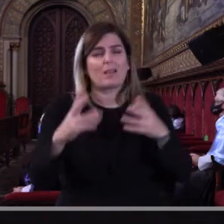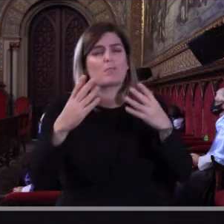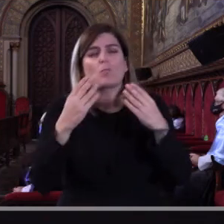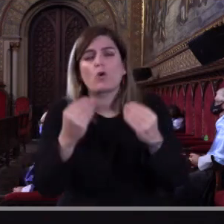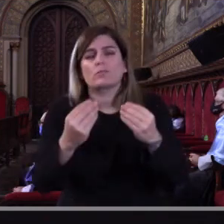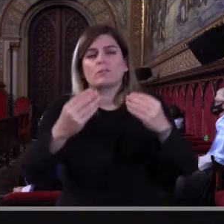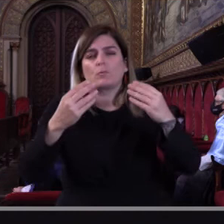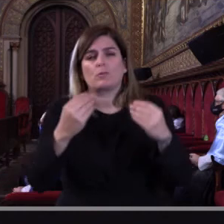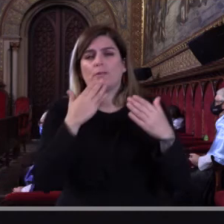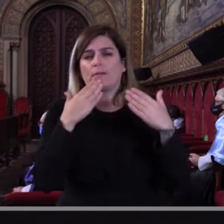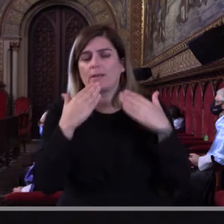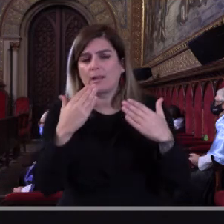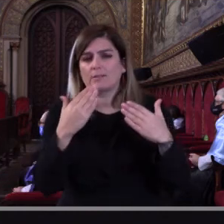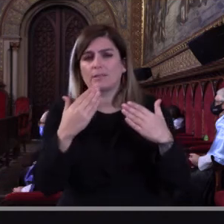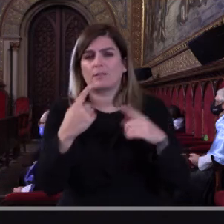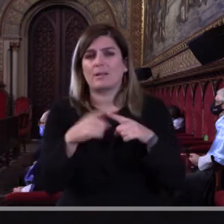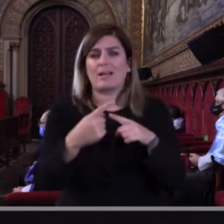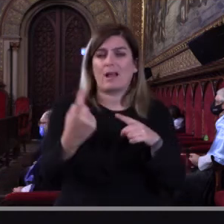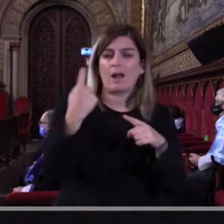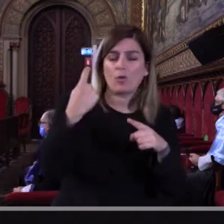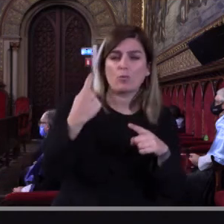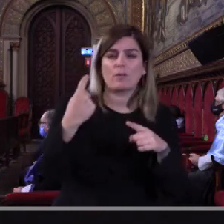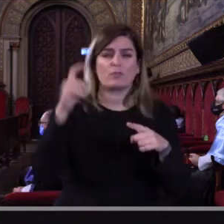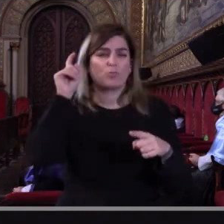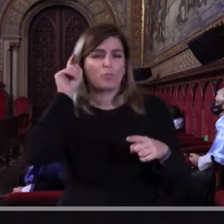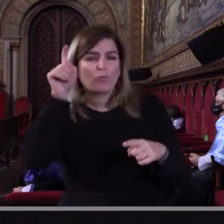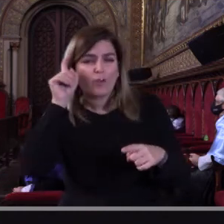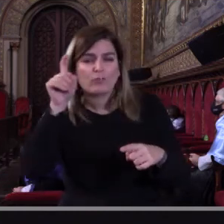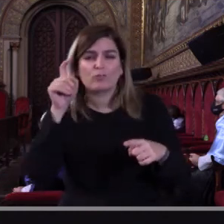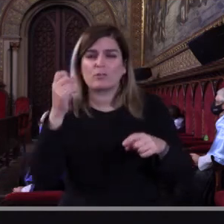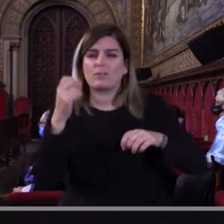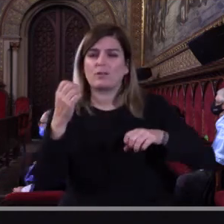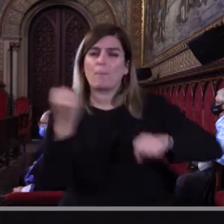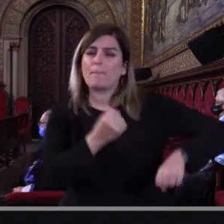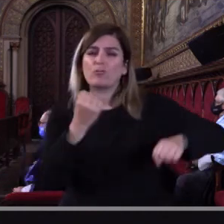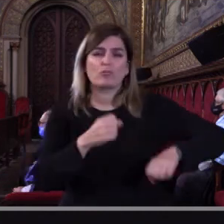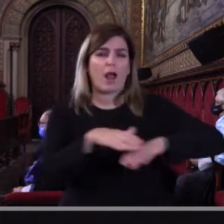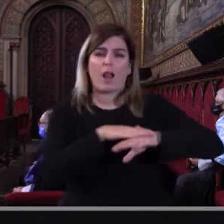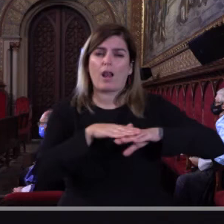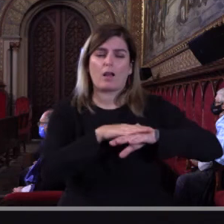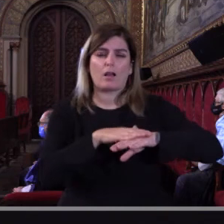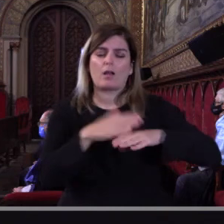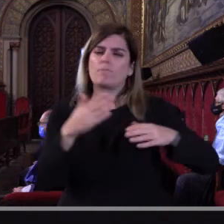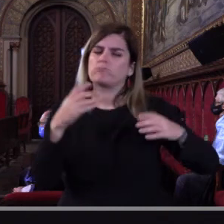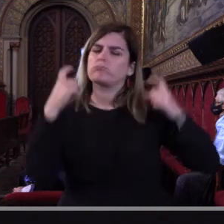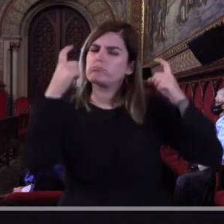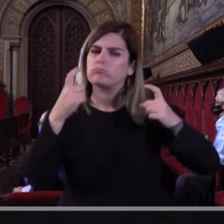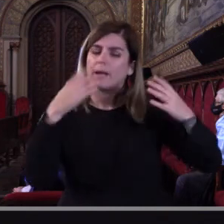l'esforç que van fer els nostres estudiants, professorat i personal d'administració de serveis. A més,